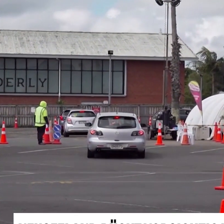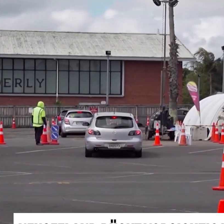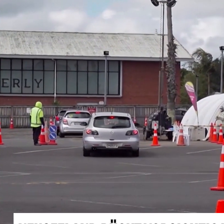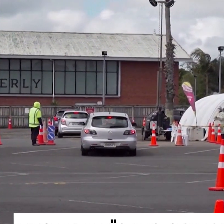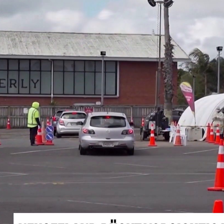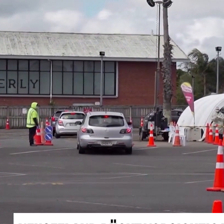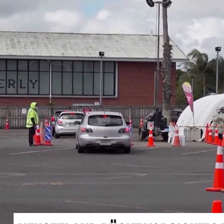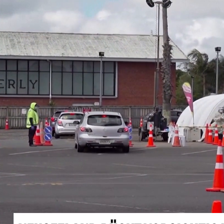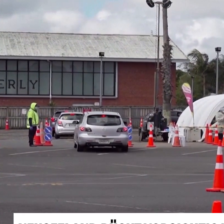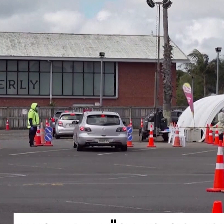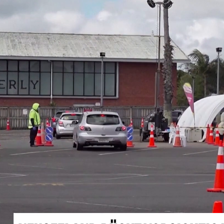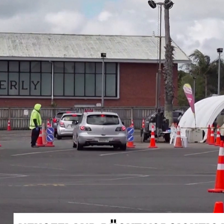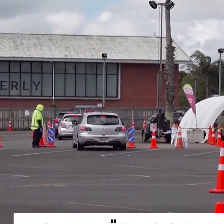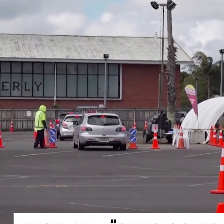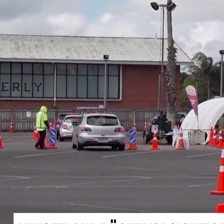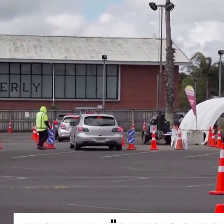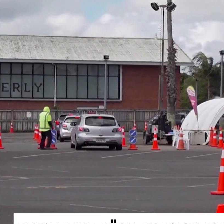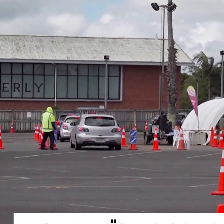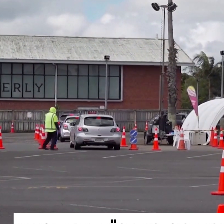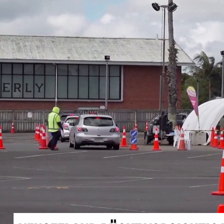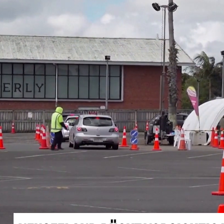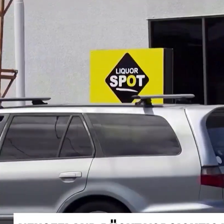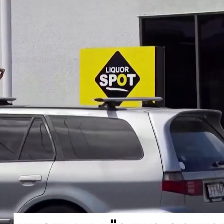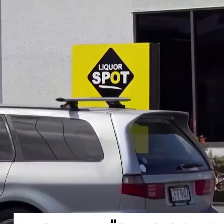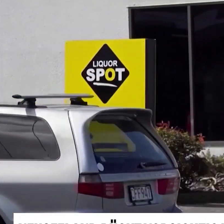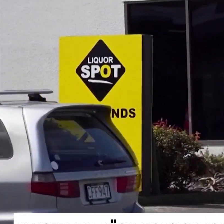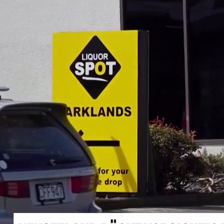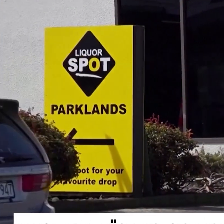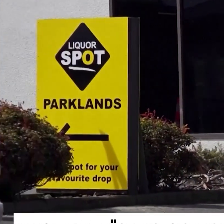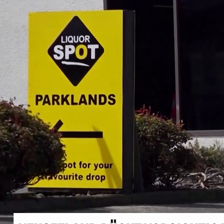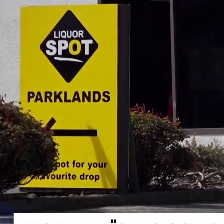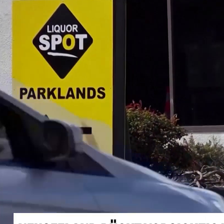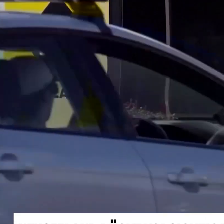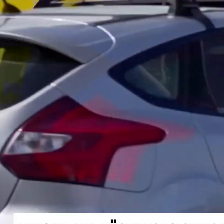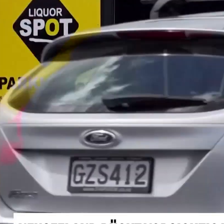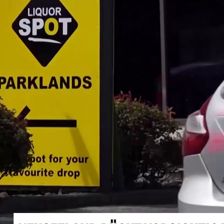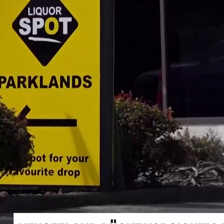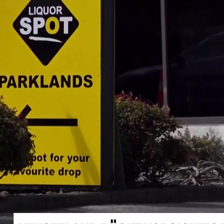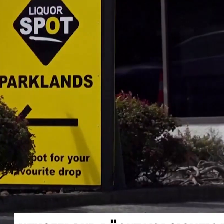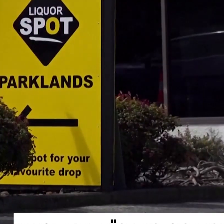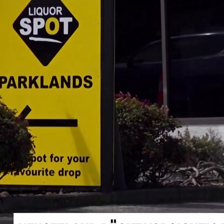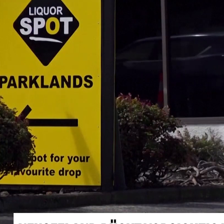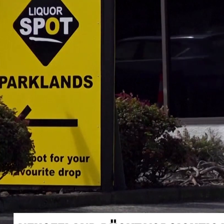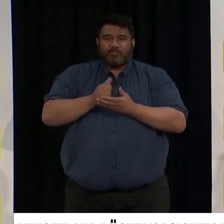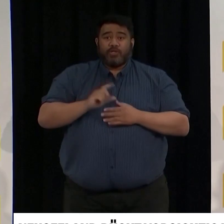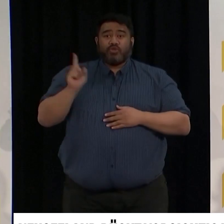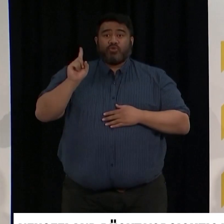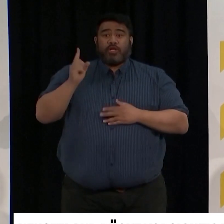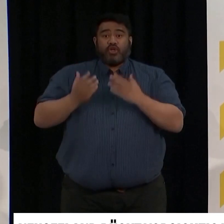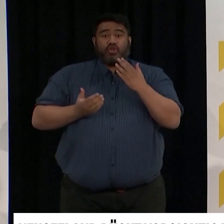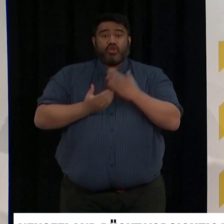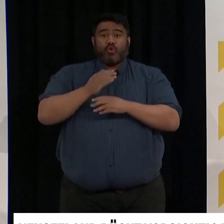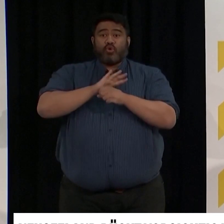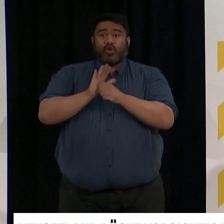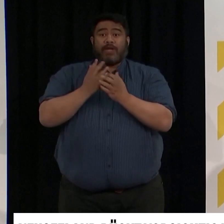strategie als ersatz für den hobbit ansatz zu entwickeln habe die regierungschefin lediglich eine vage wunschliste vorgelegt neuseeland